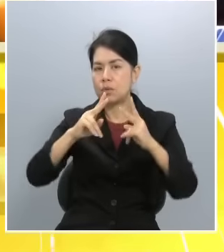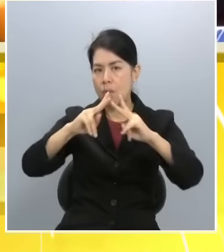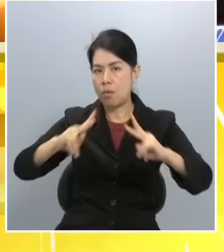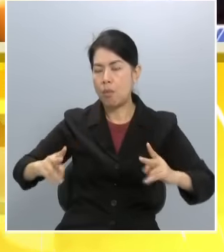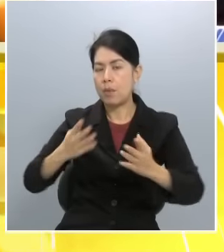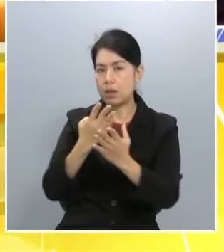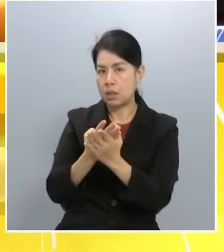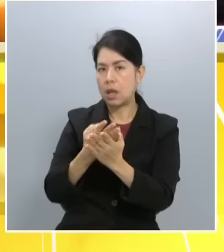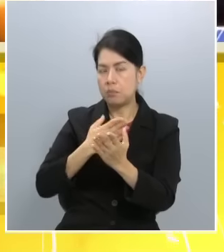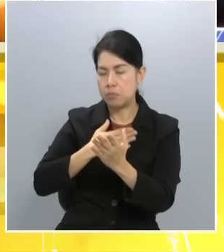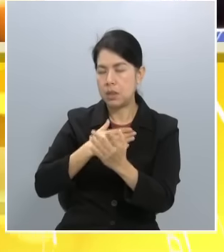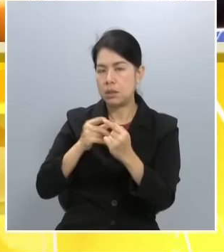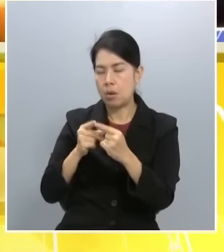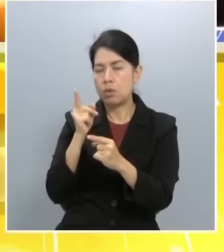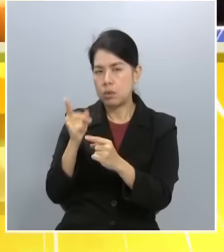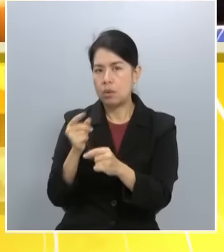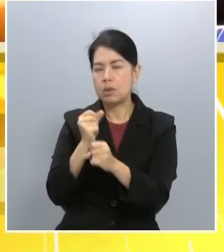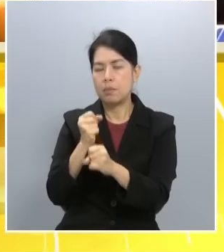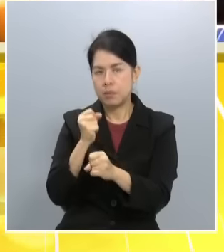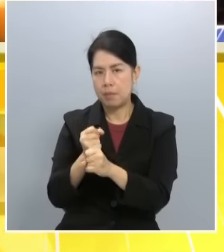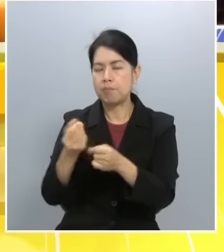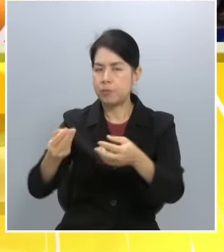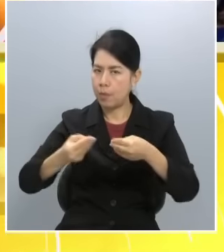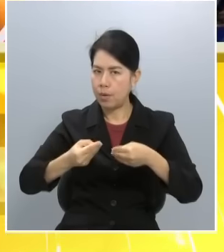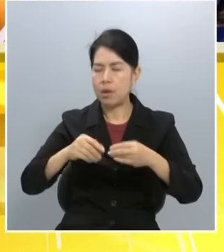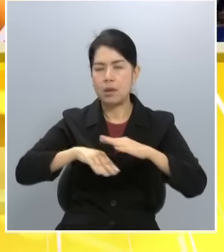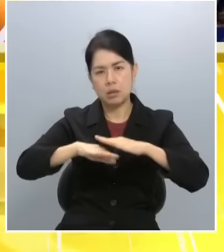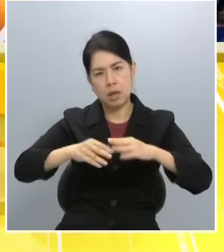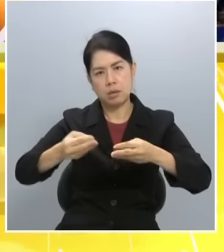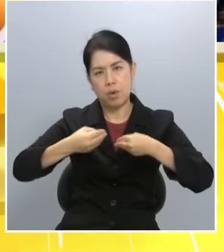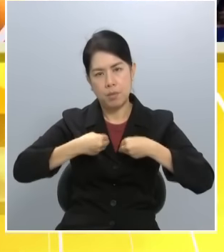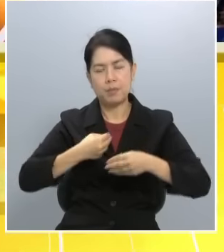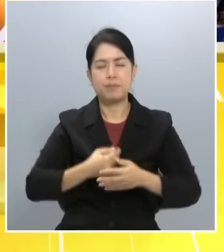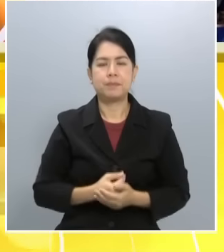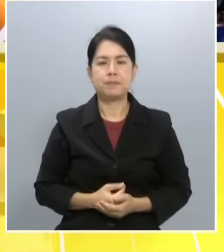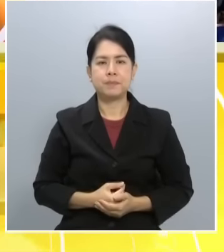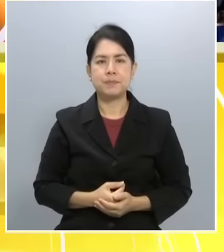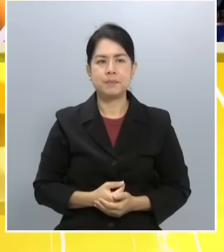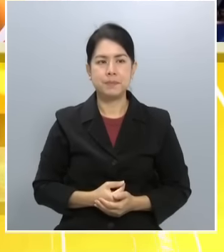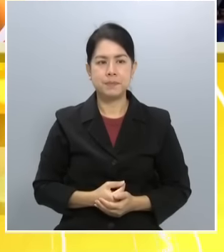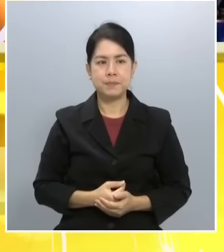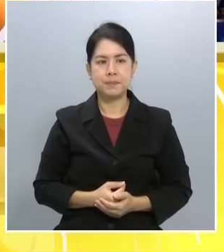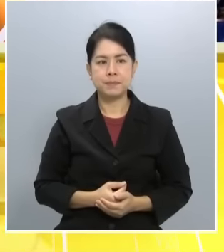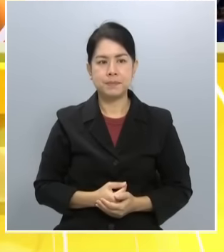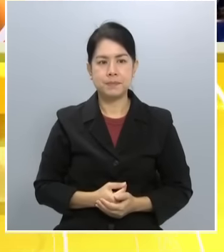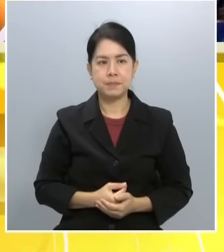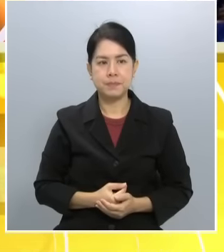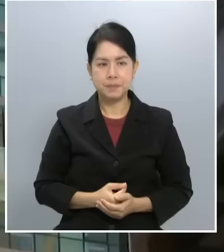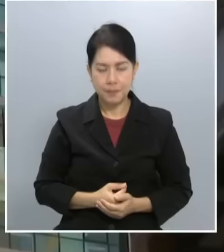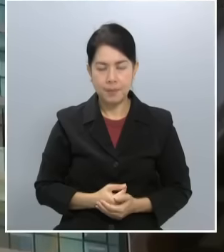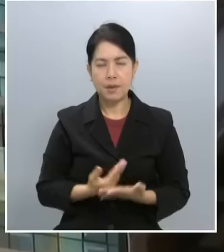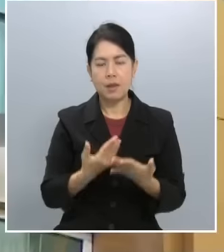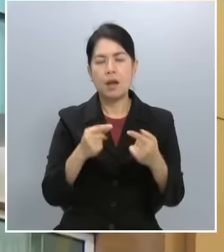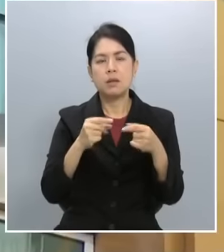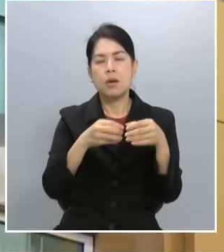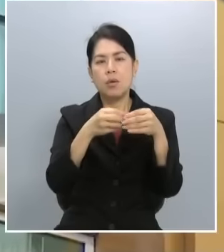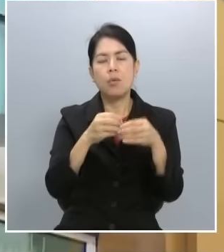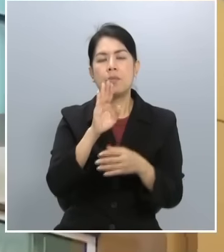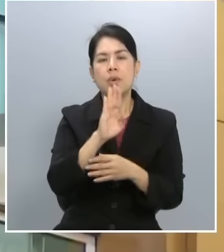ม่ถูกต้องก็เป็นหน้าที่ที่เราต้องเดินต่อไปนะครับ ขณะที่การชุมนุมอีกด้านหนึ่งของคป